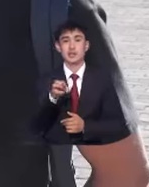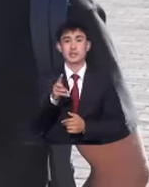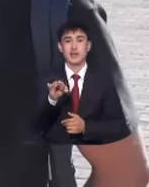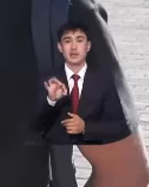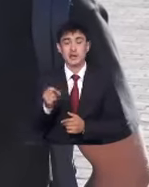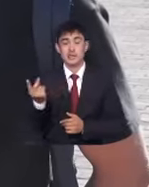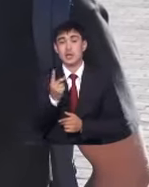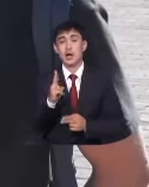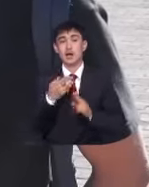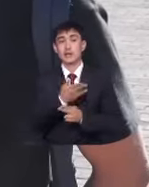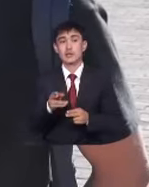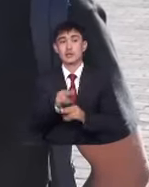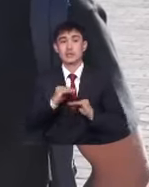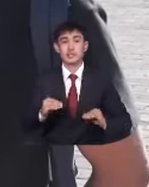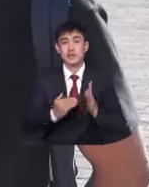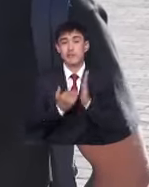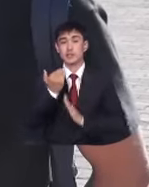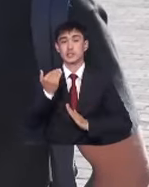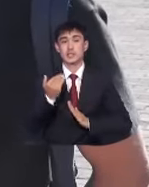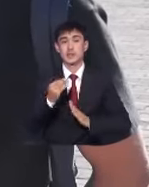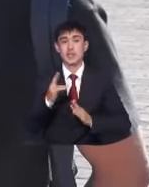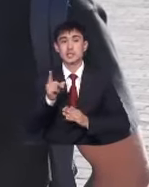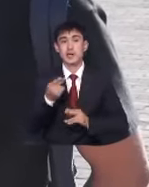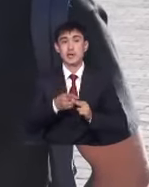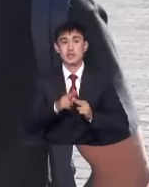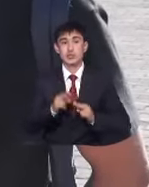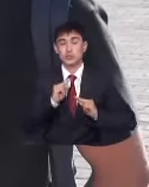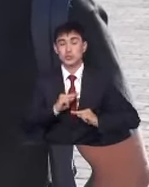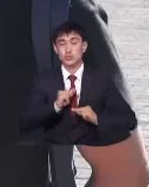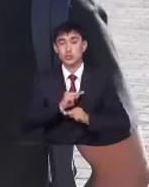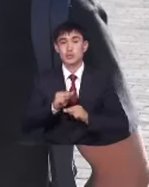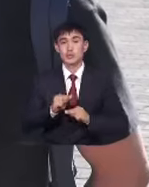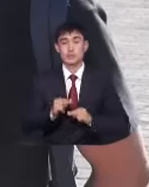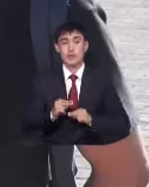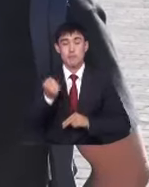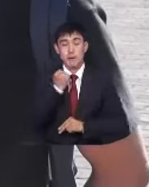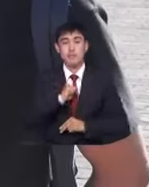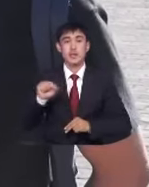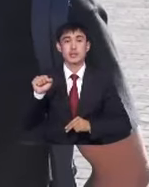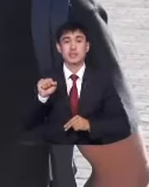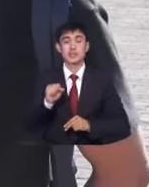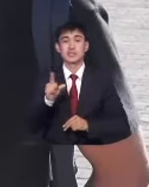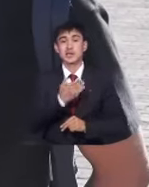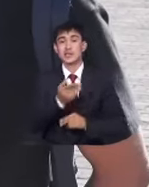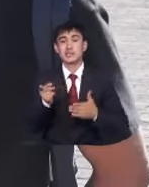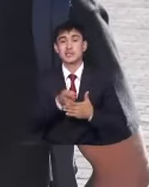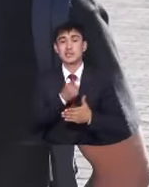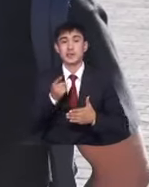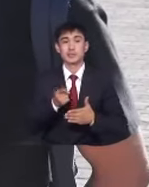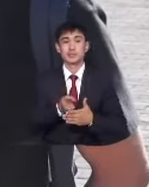за то каких детей они вырастили за эти бешеные Победы за